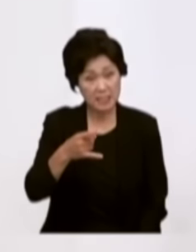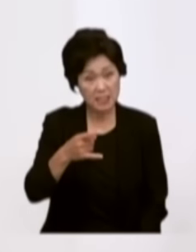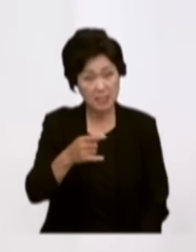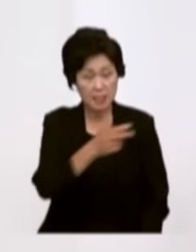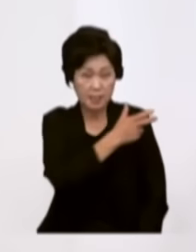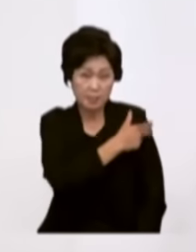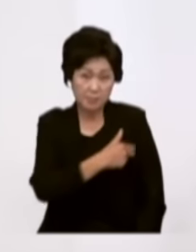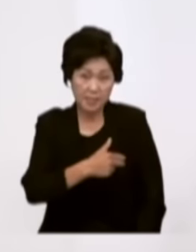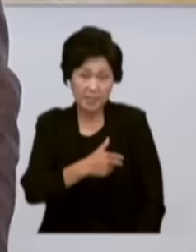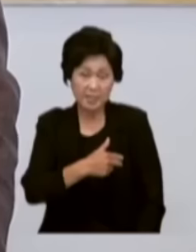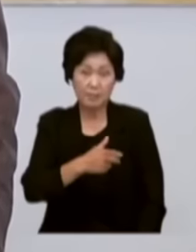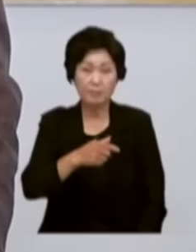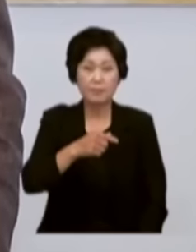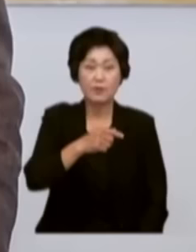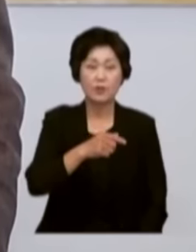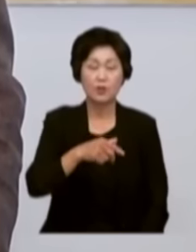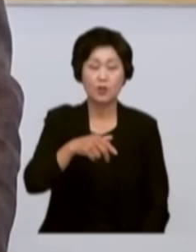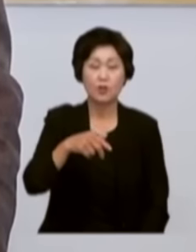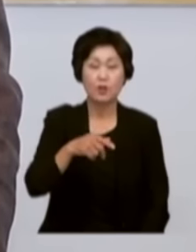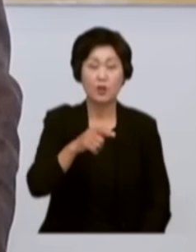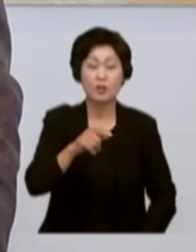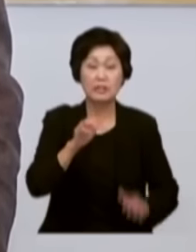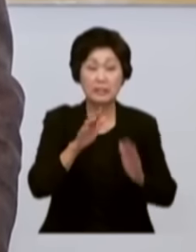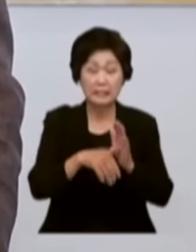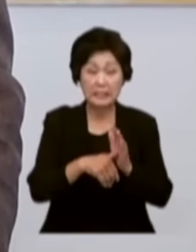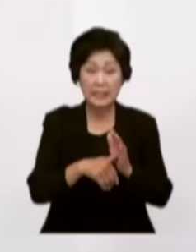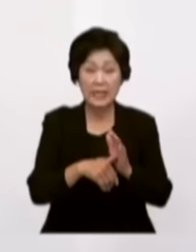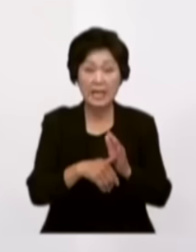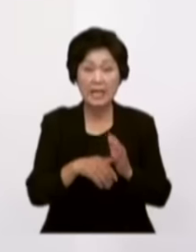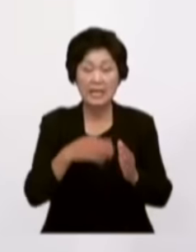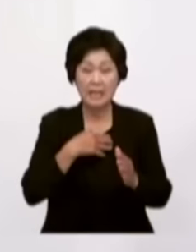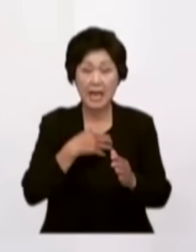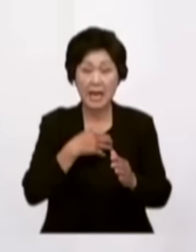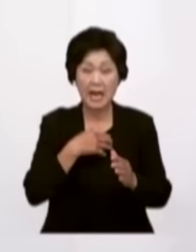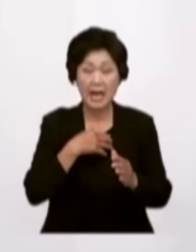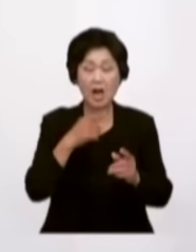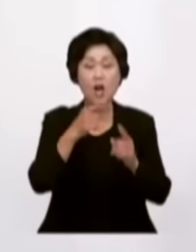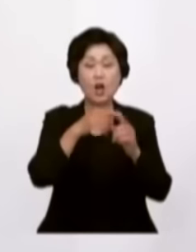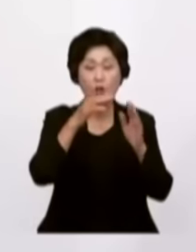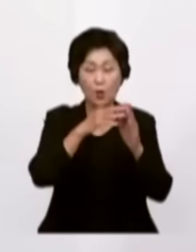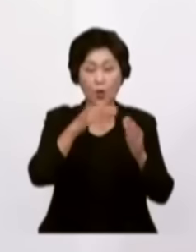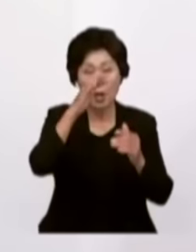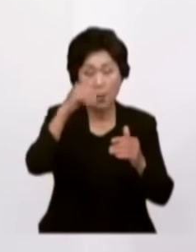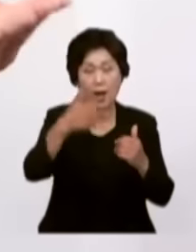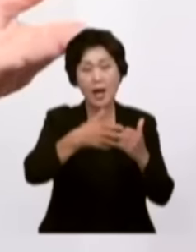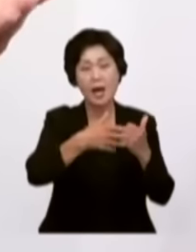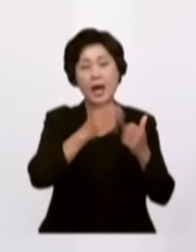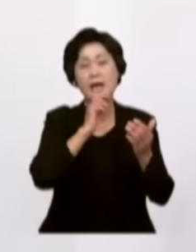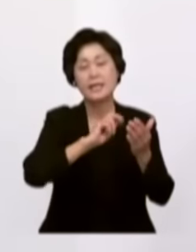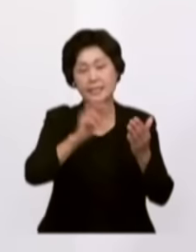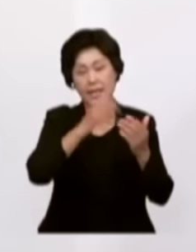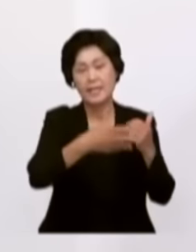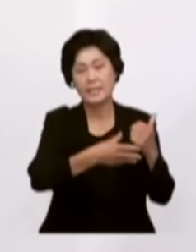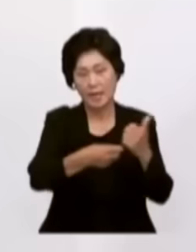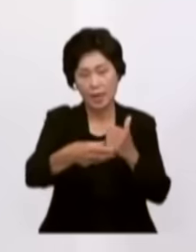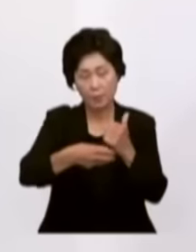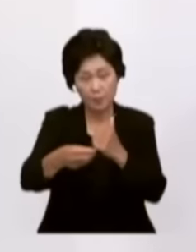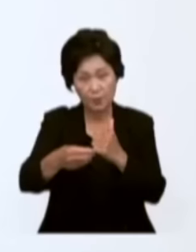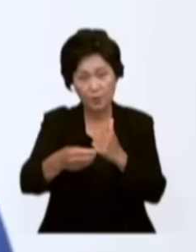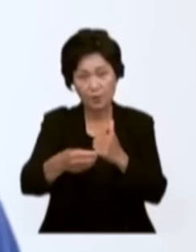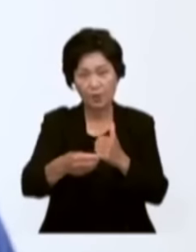좀 해달라고 윤석전 그래. 목사님 예, 윤석전 목사님 찬양을 해달라고 예예 왜냐면 이제 제가 가수 그러니까 네네네 당신만 나를 인정 안